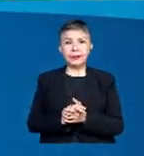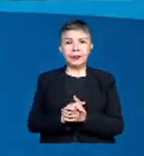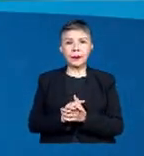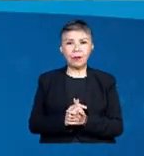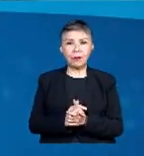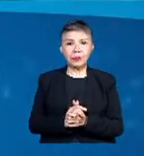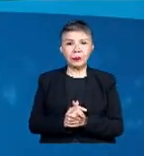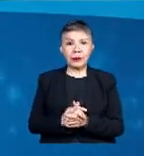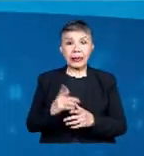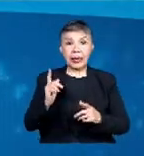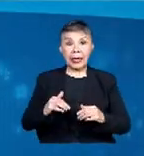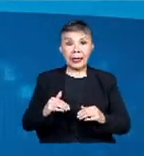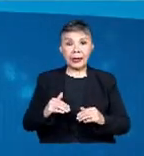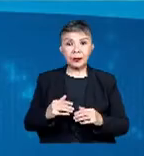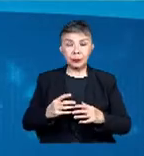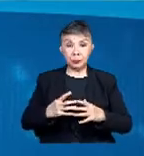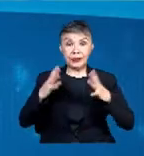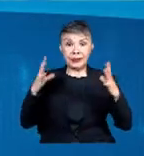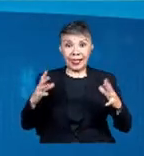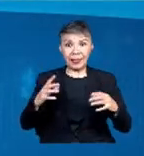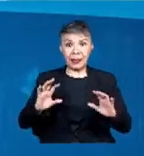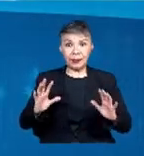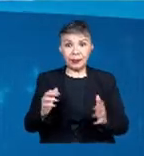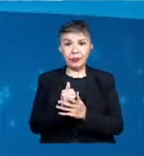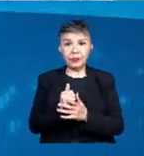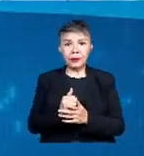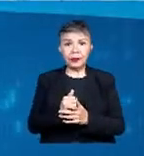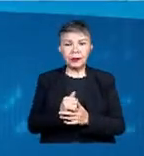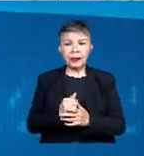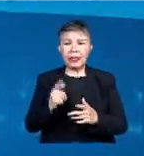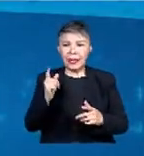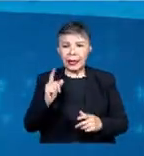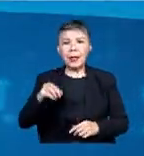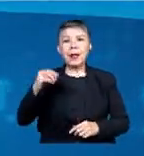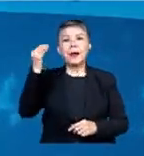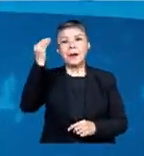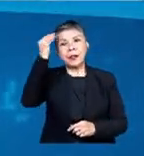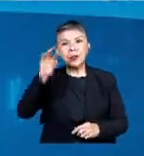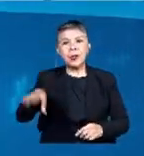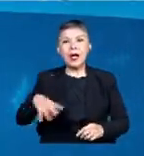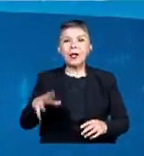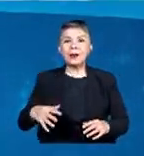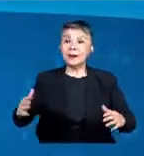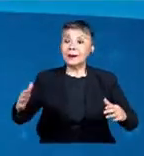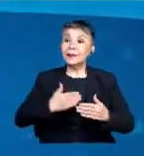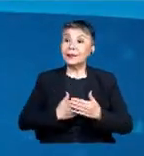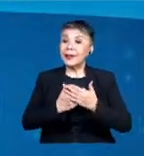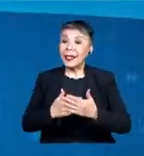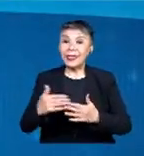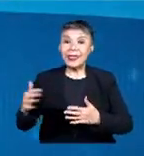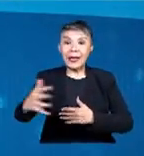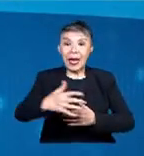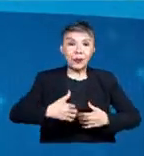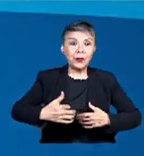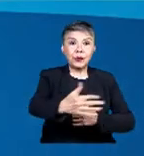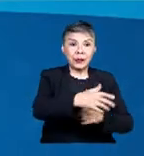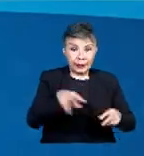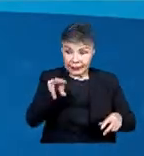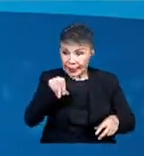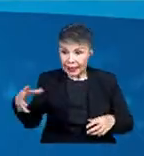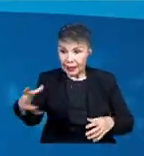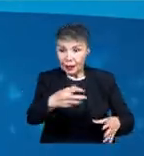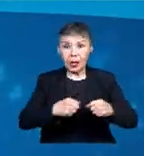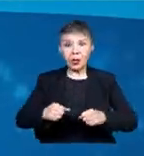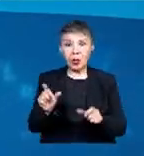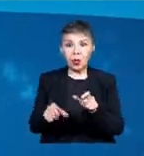vokasinya ini tinggi, itulah yang bisa untuk dirangkul menjadi atlet. Karena bagaimana penyandang